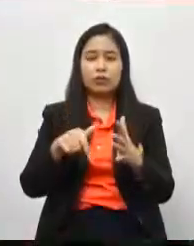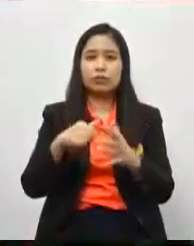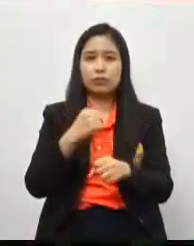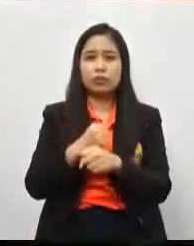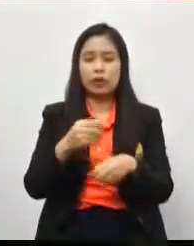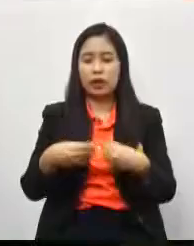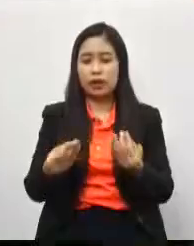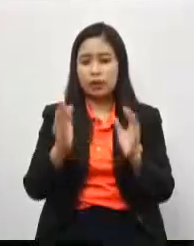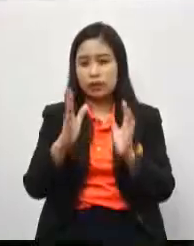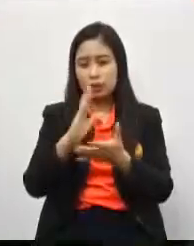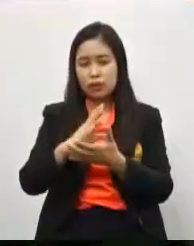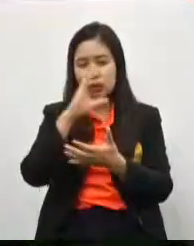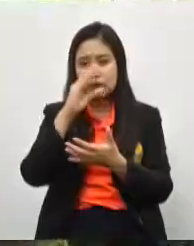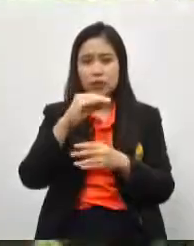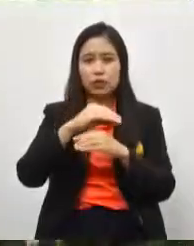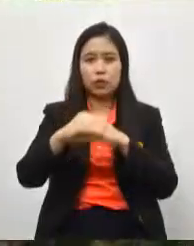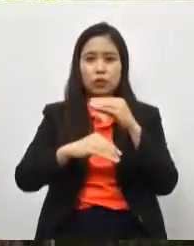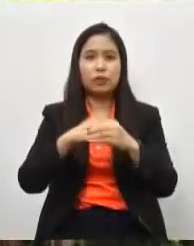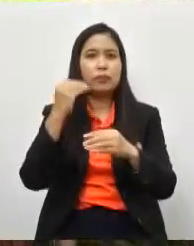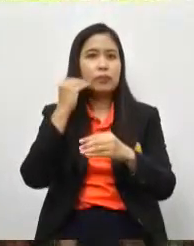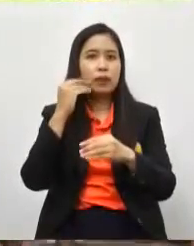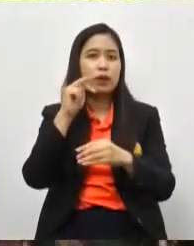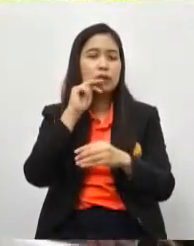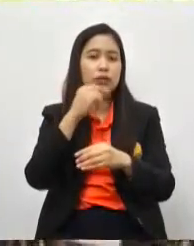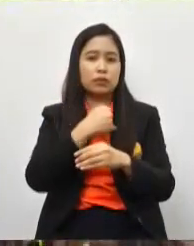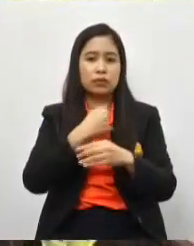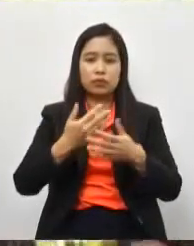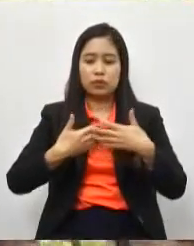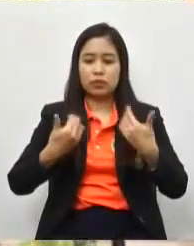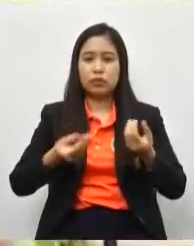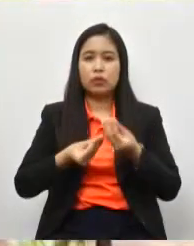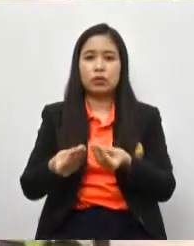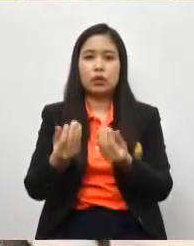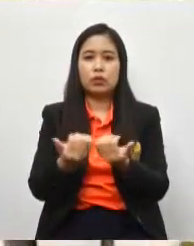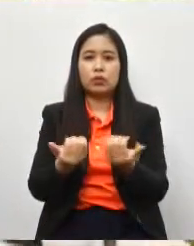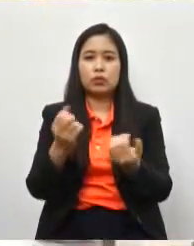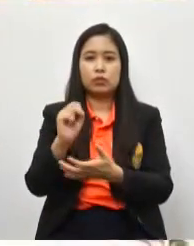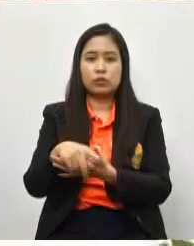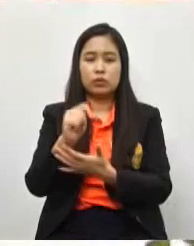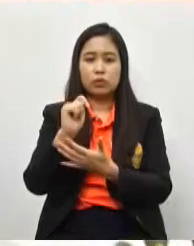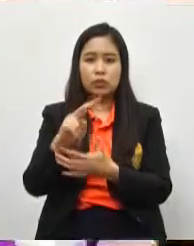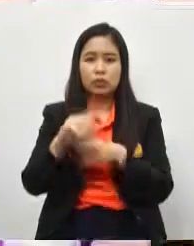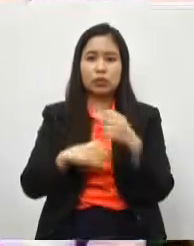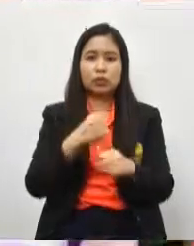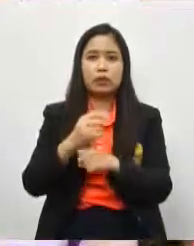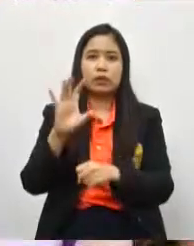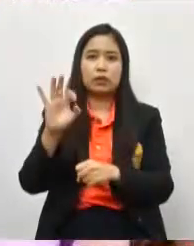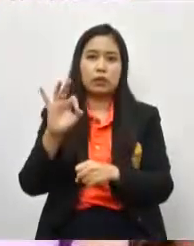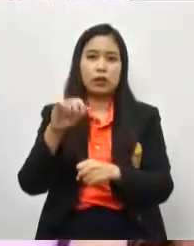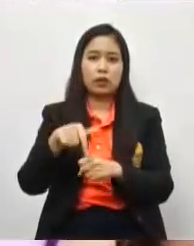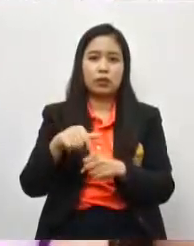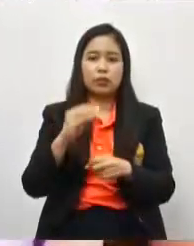เรียนตามโครงการสร้างบ้านน้ำใจคืนความสุขสู่ลูกสปท.เป็นปีที่9รวมมอบบ้าน